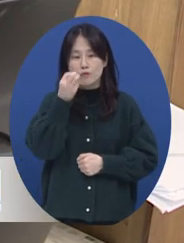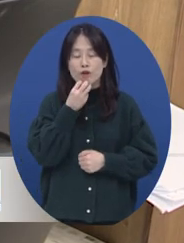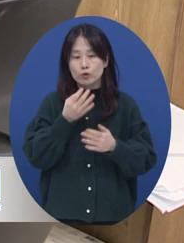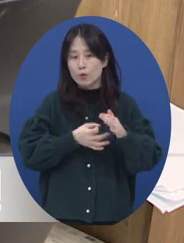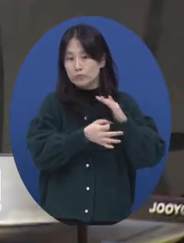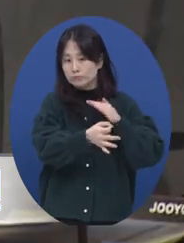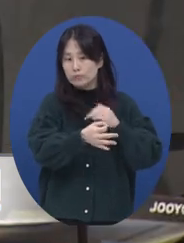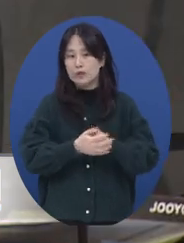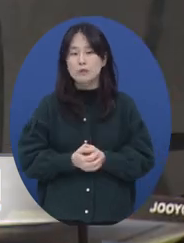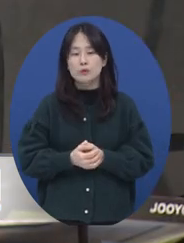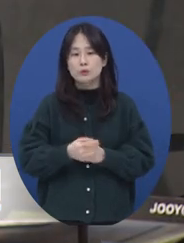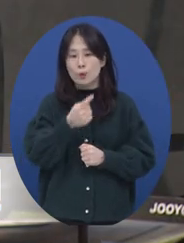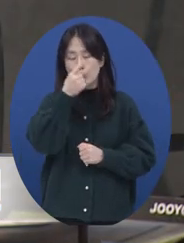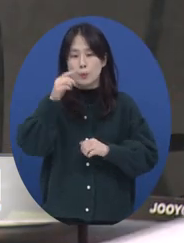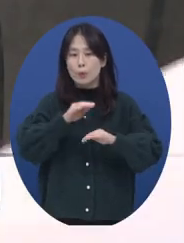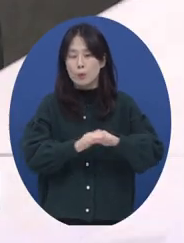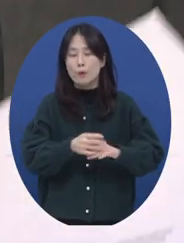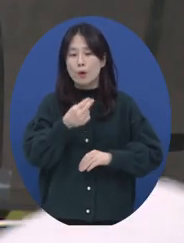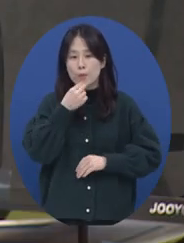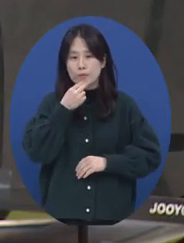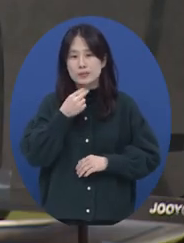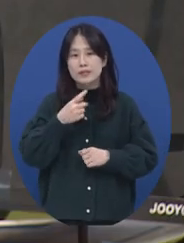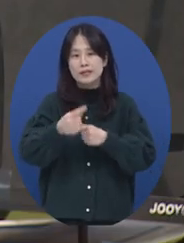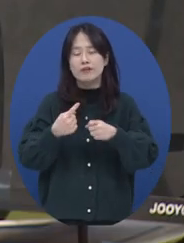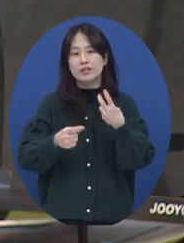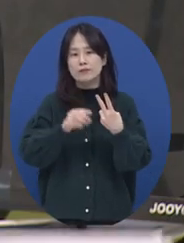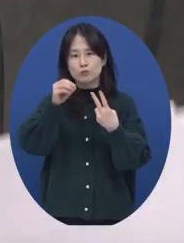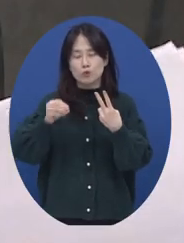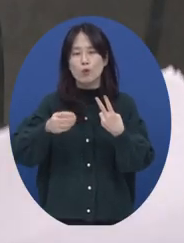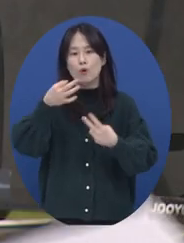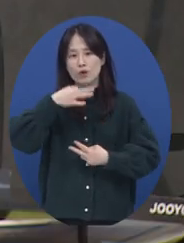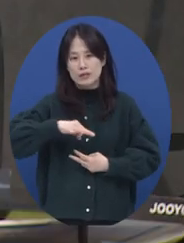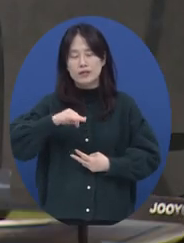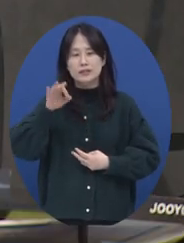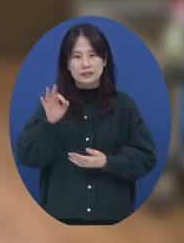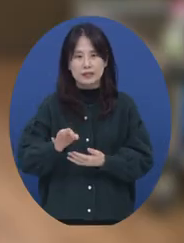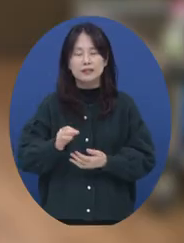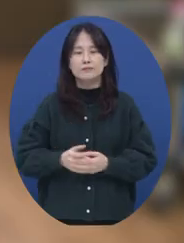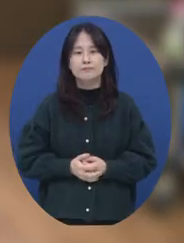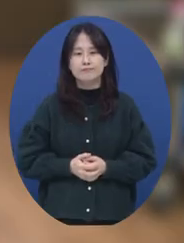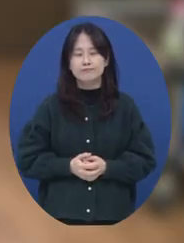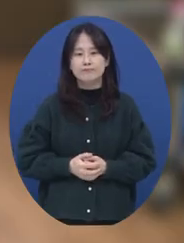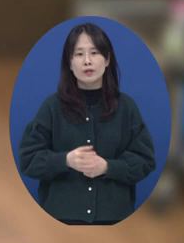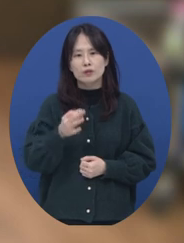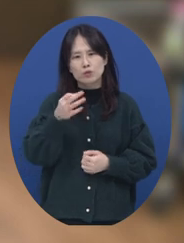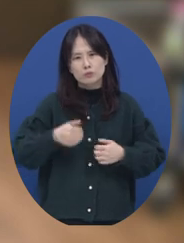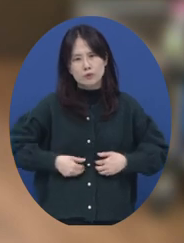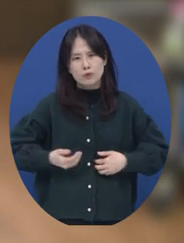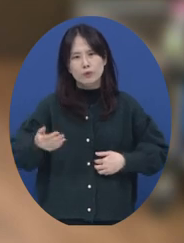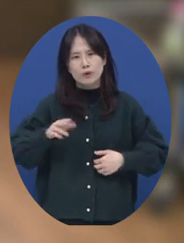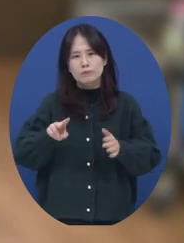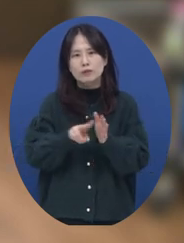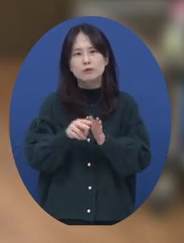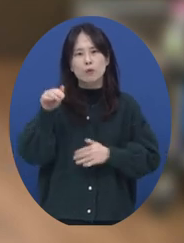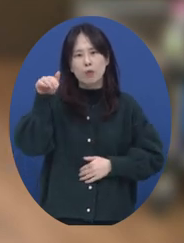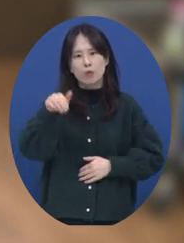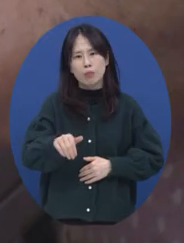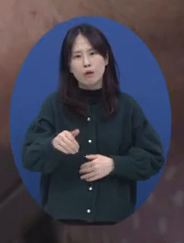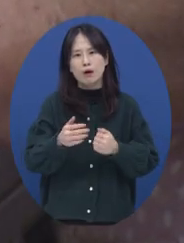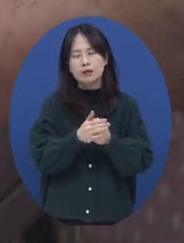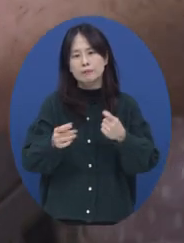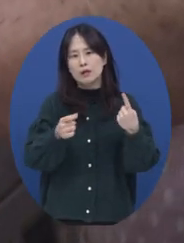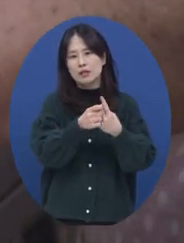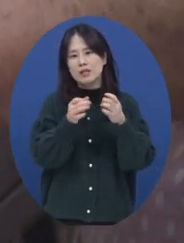전액 부담 애 무 단부 연 2% 때에 저금리 대출 입니다 자금이 필요하지만 신용등급이 낮아